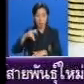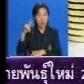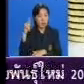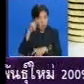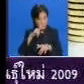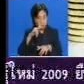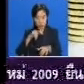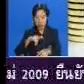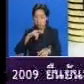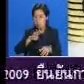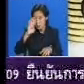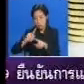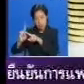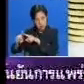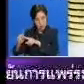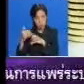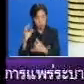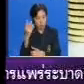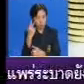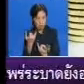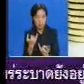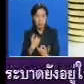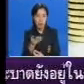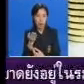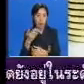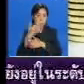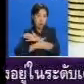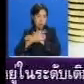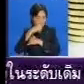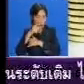ดสอบระบบ Airport Link พร้อมเสนอครับการรถไฟแห่งประเทศไทยกำหนดราคาตั๋วที่